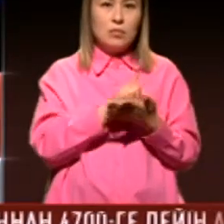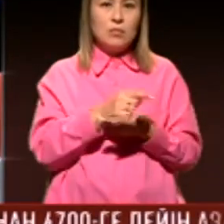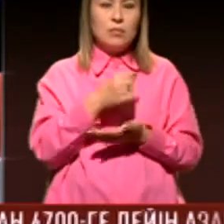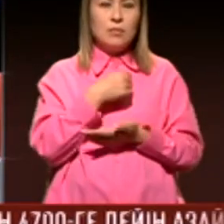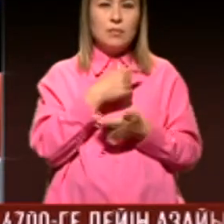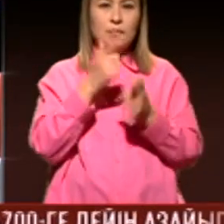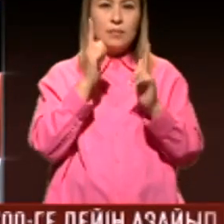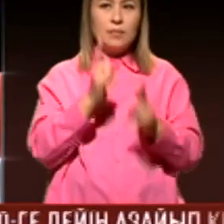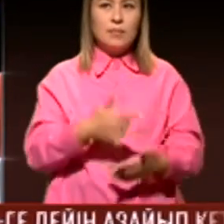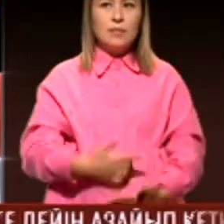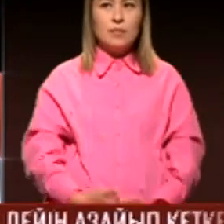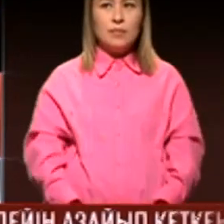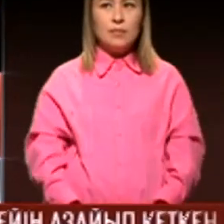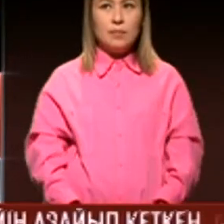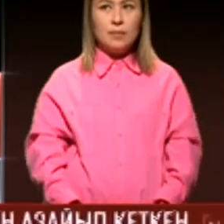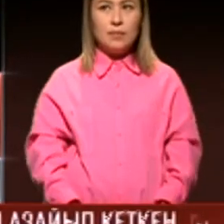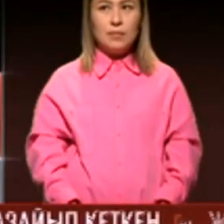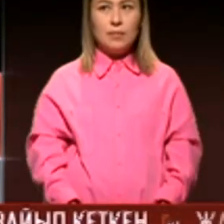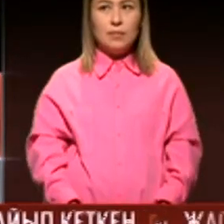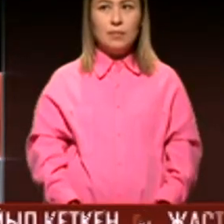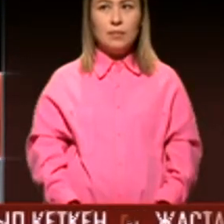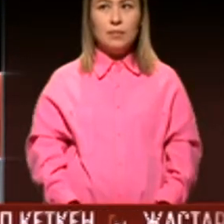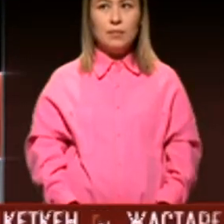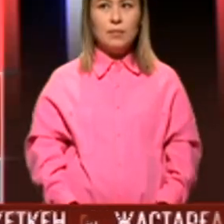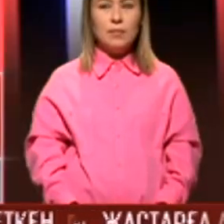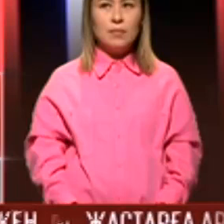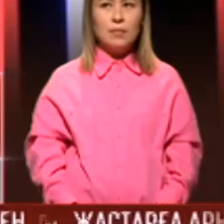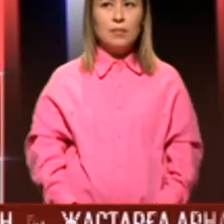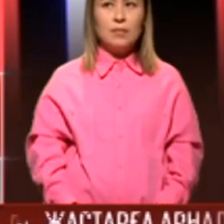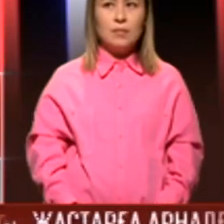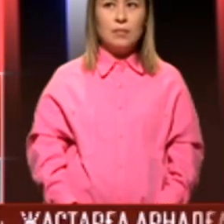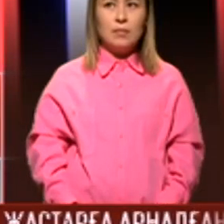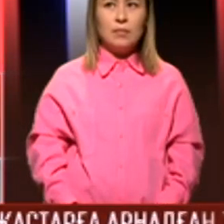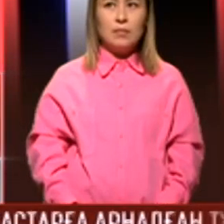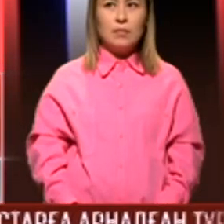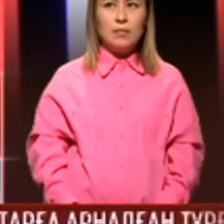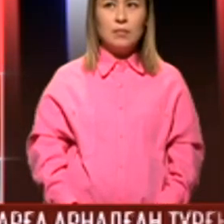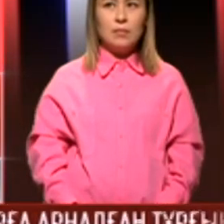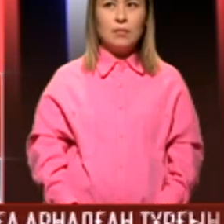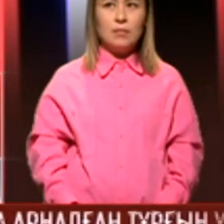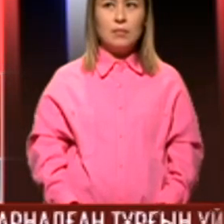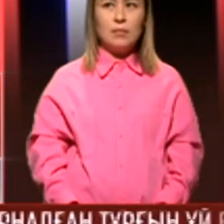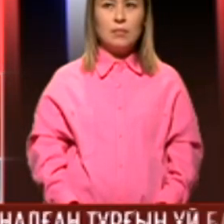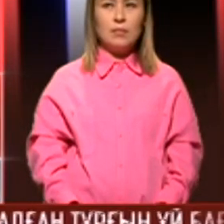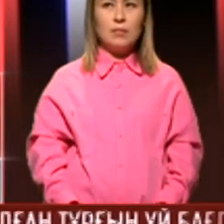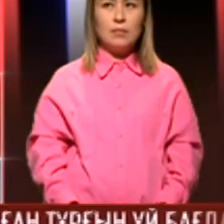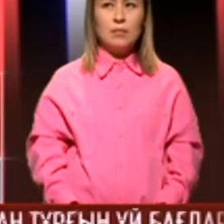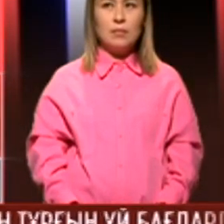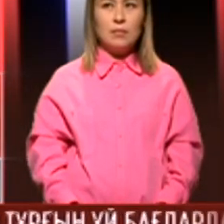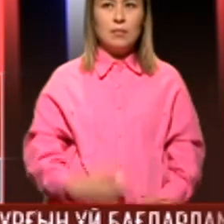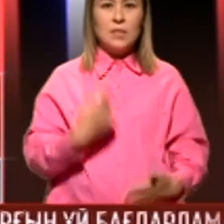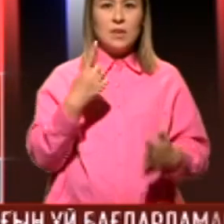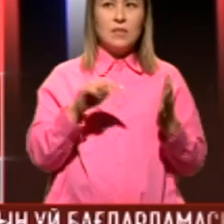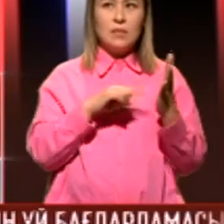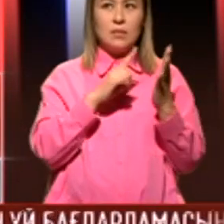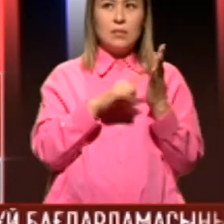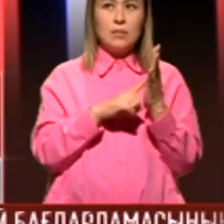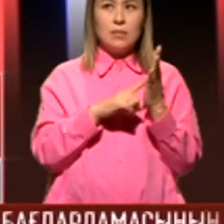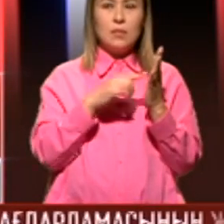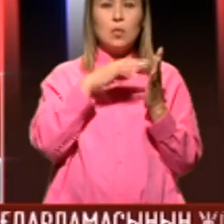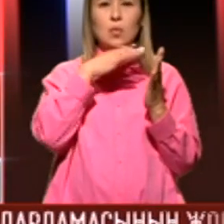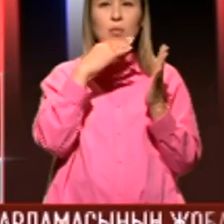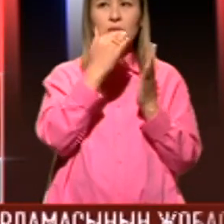жақсы мақсатқа пайдаланған едім. Өте әдемі түйіндеме жасадыңыз. Енді мына жерде бірақ сұрақ, қысқа нұсқа жауап берсеңіздер. Көп векторлы саясат